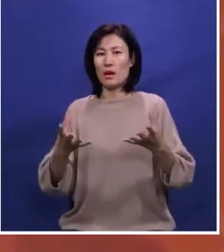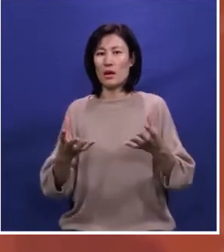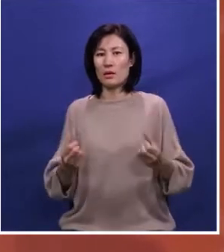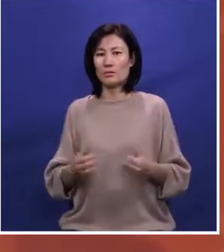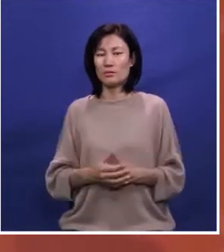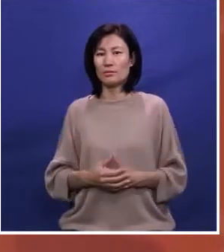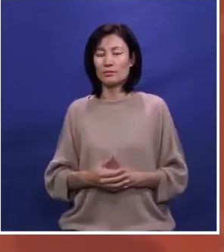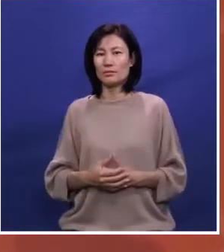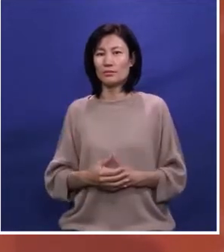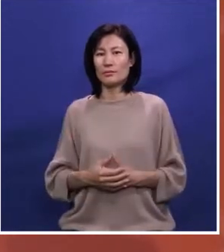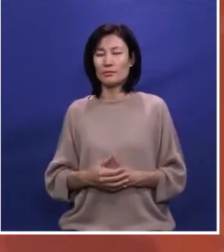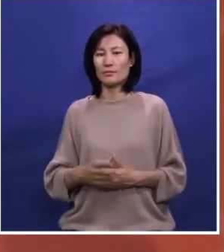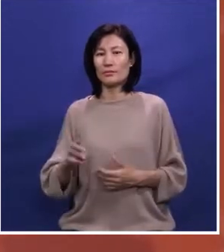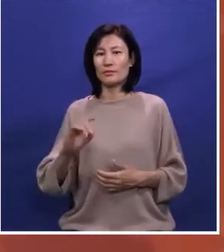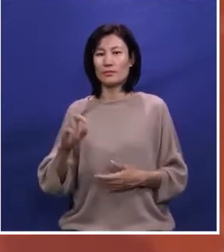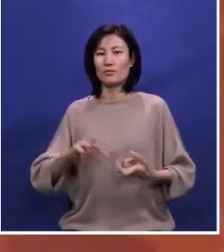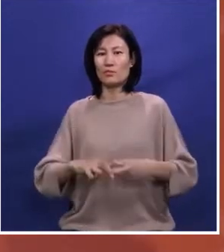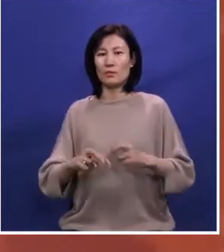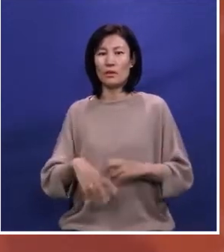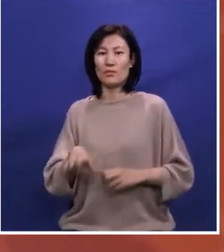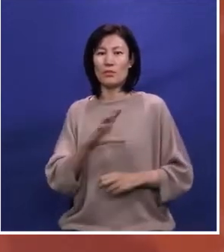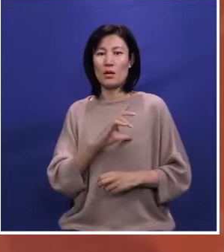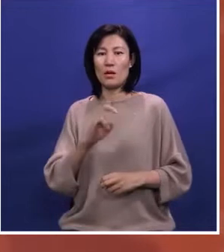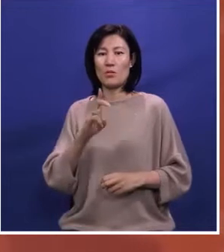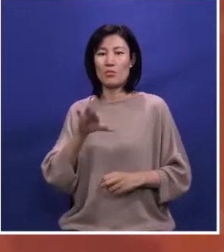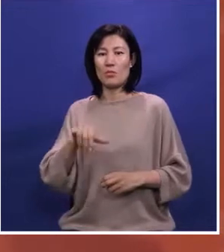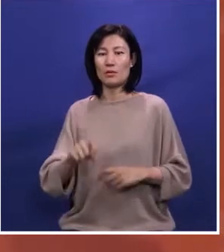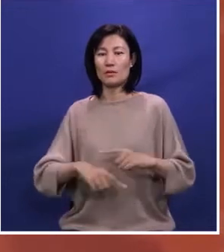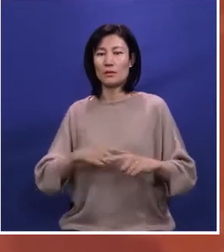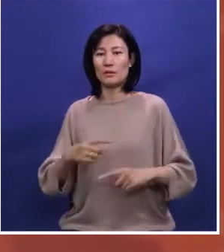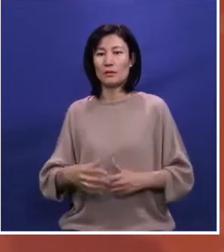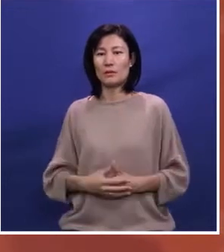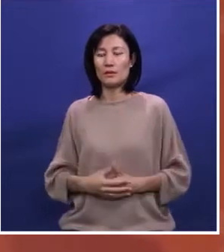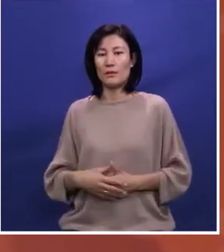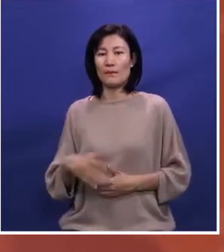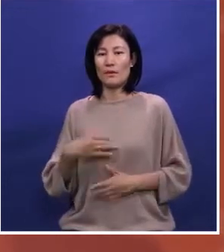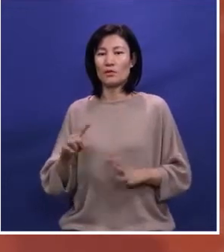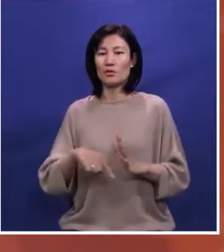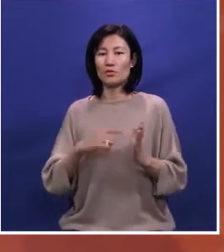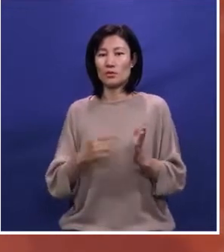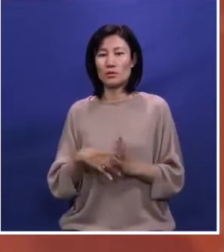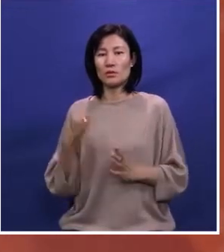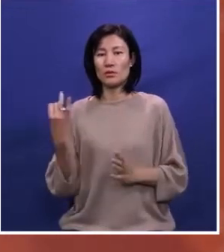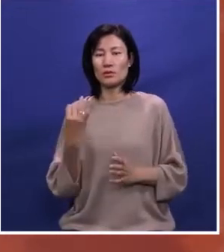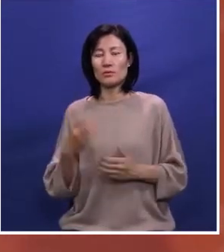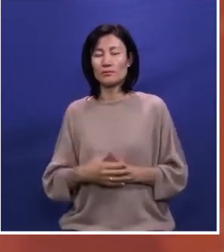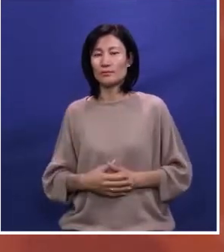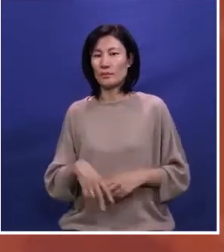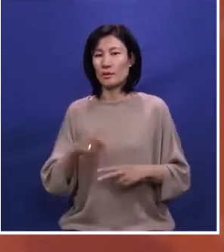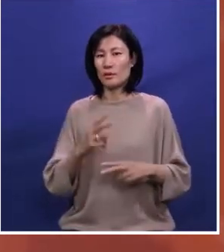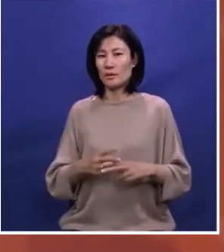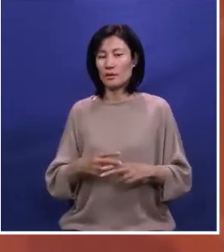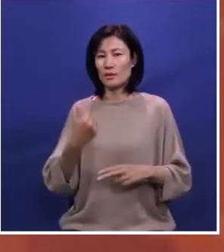кезде мүшесі болған ретінде біраз проблемалар қозғады. Енді менде ұсыныс Рашид Абатұлына